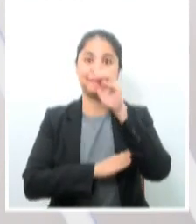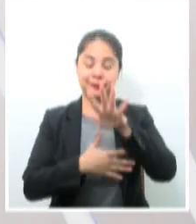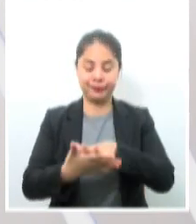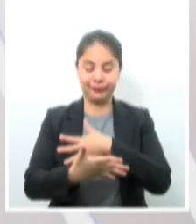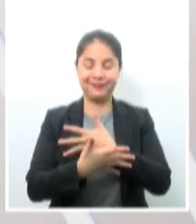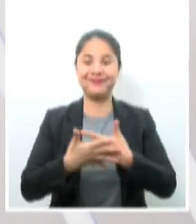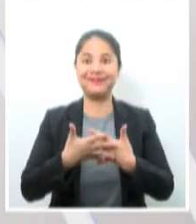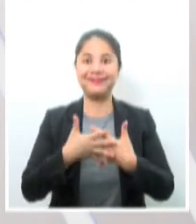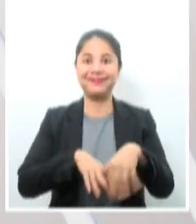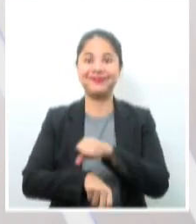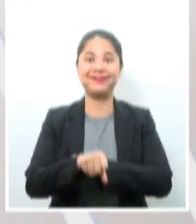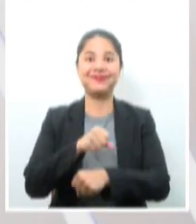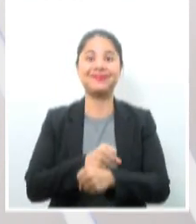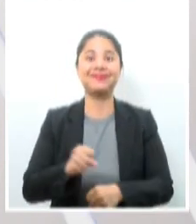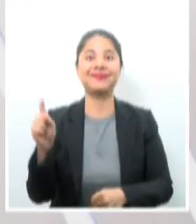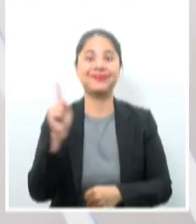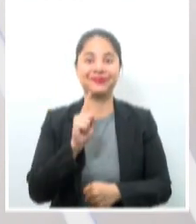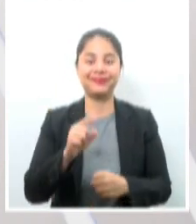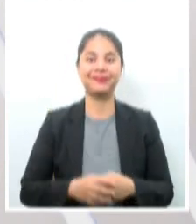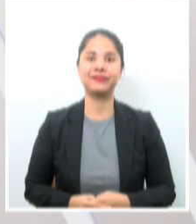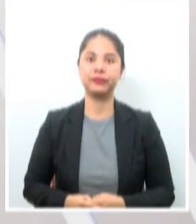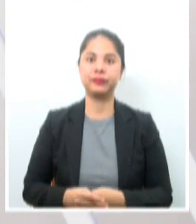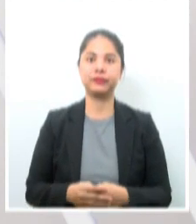ในการดำเนินการอย่างไรบ้างค่ะ